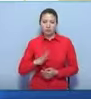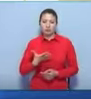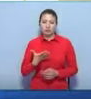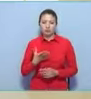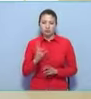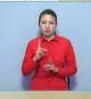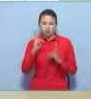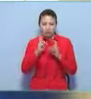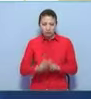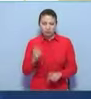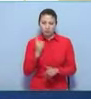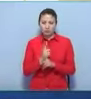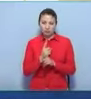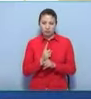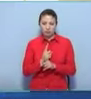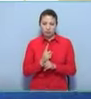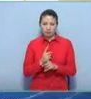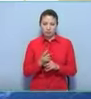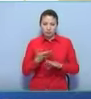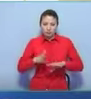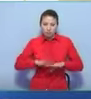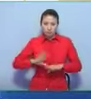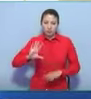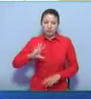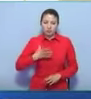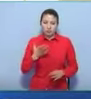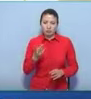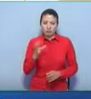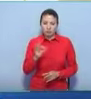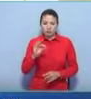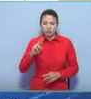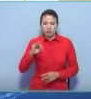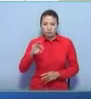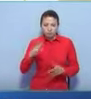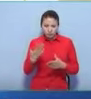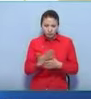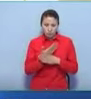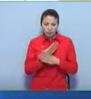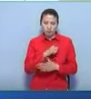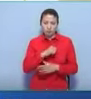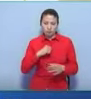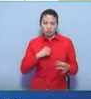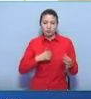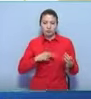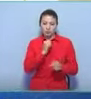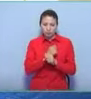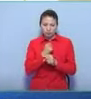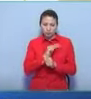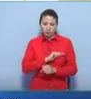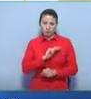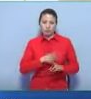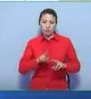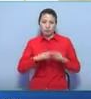жылайды, еш жерін көрсеткісі келмейді, сондай ауыр жағдайда түсті. Бірақ біз психологпен жұмыс жасадық, өзімен жұмыс жасадық. Содан кейін,